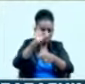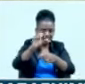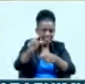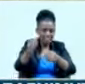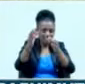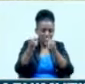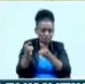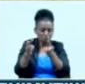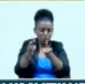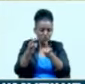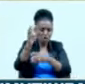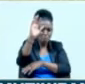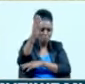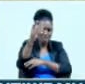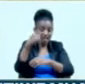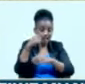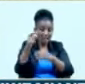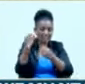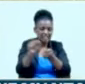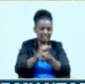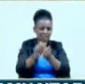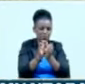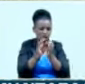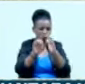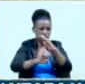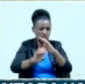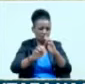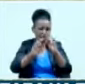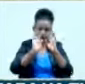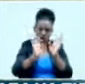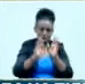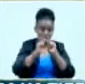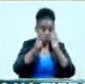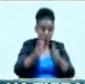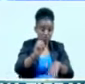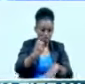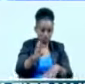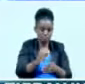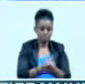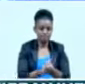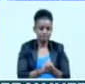bicanwa bidaturuka ku mashyamba kandi bitangiza ibidukikije mbabazi Dorothy ikigali